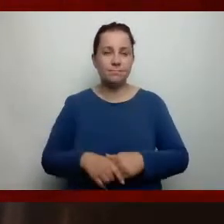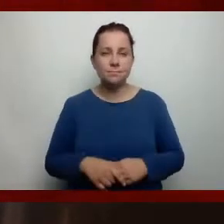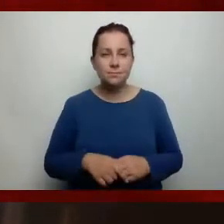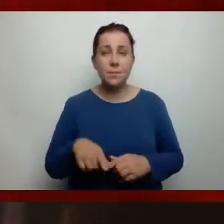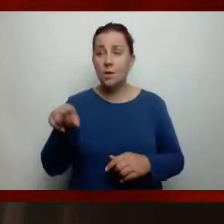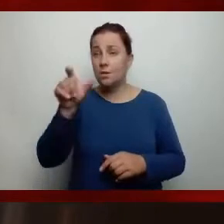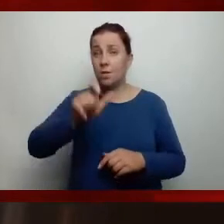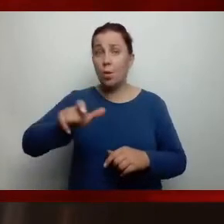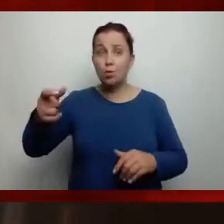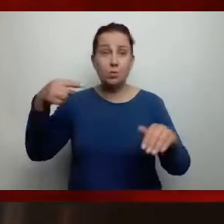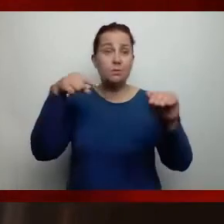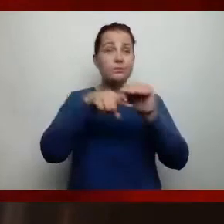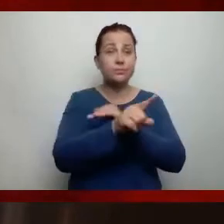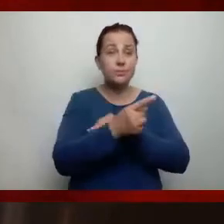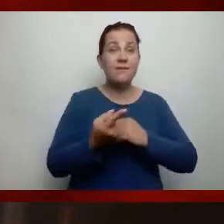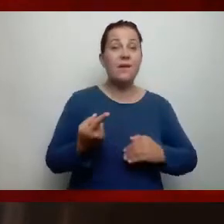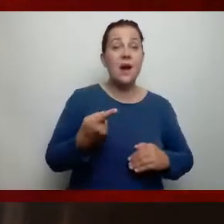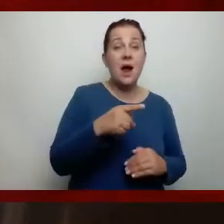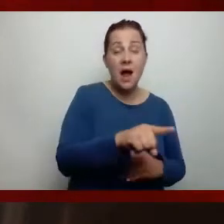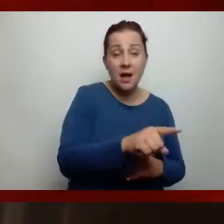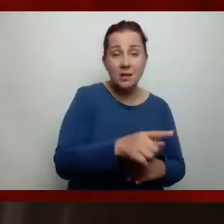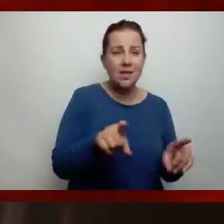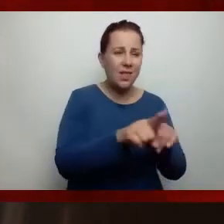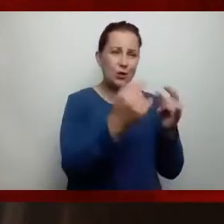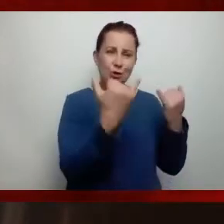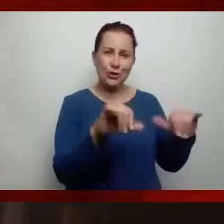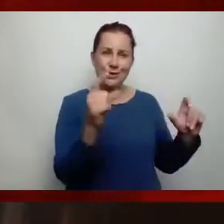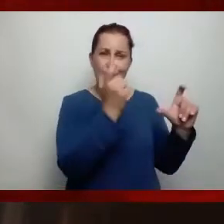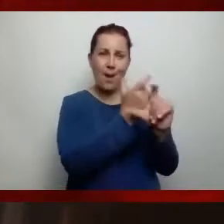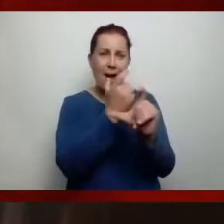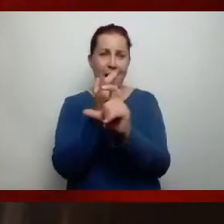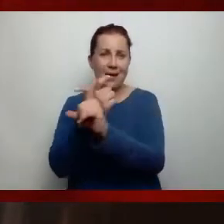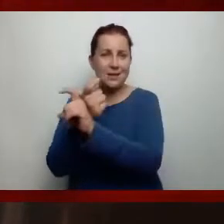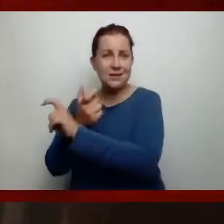wyemigrowali do Francji, innych krajów, ale